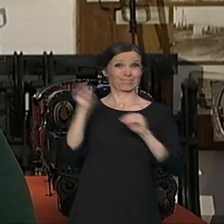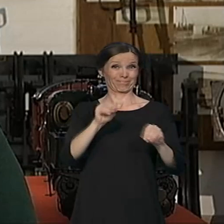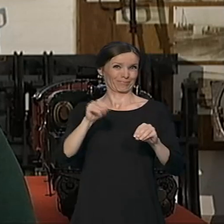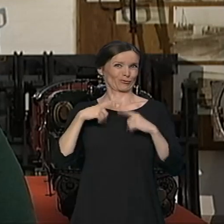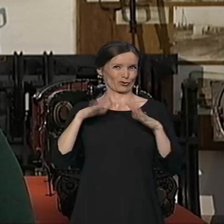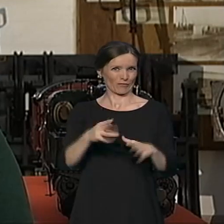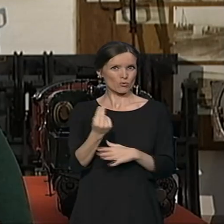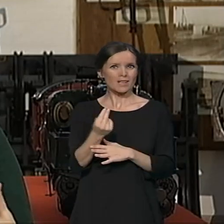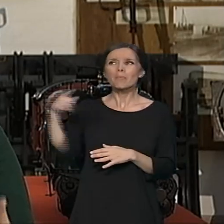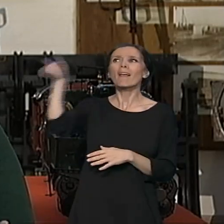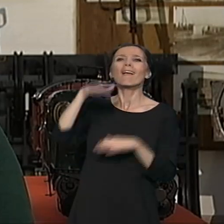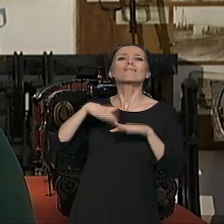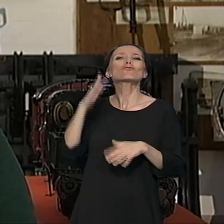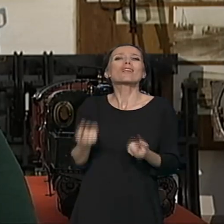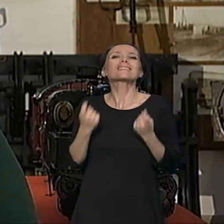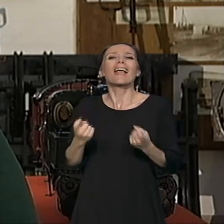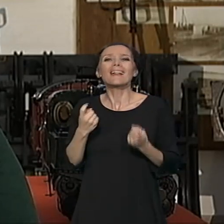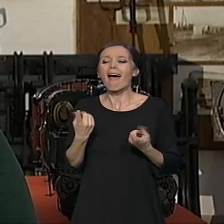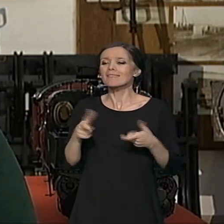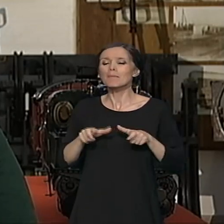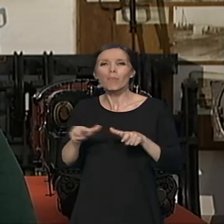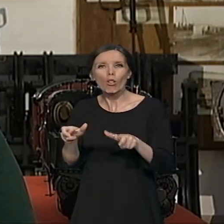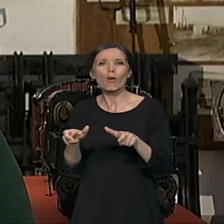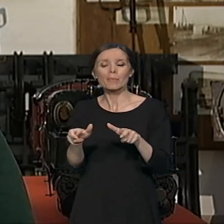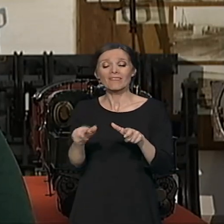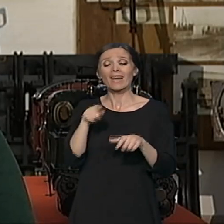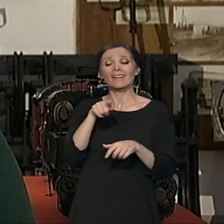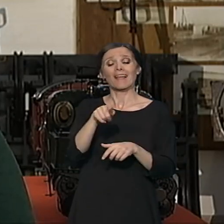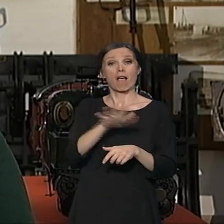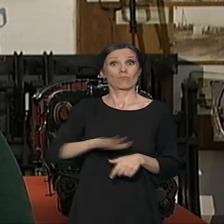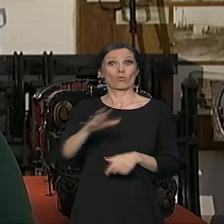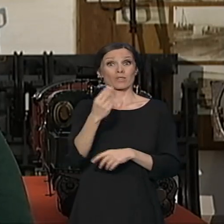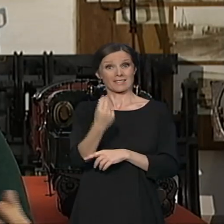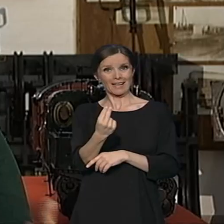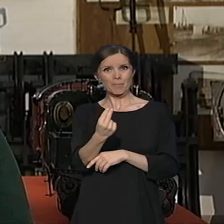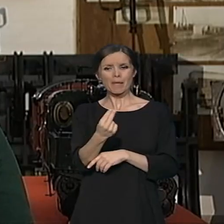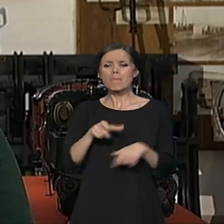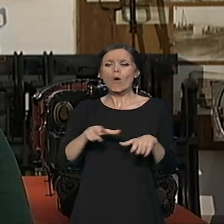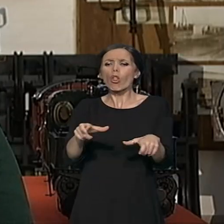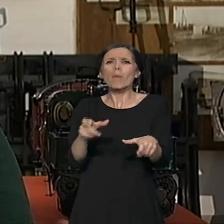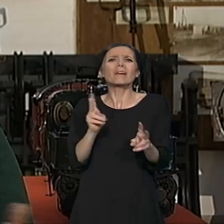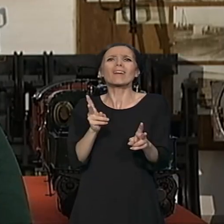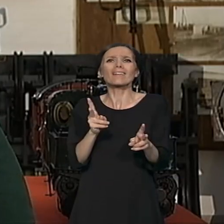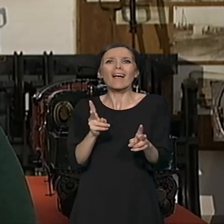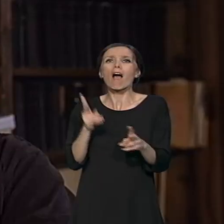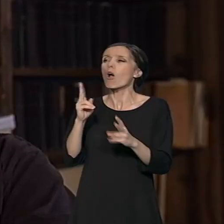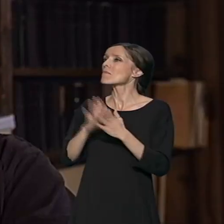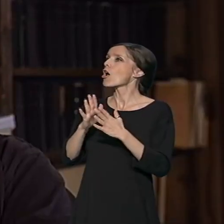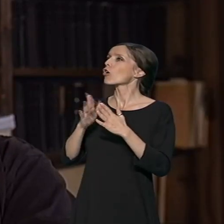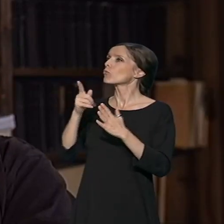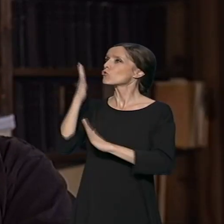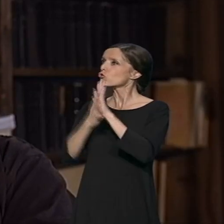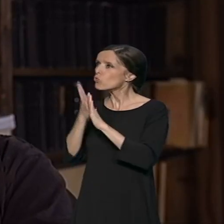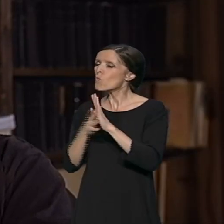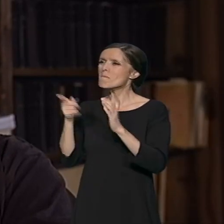poljoprivrednici. Poljoprivreda se u Kneževini Srbiji razvija na osnovu krčenja, širenja obradivih površina. Opet ću